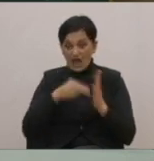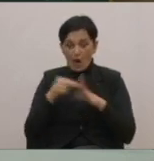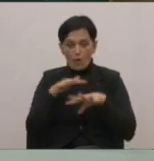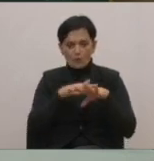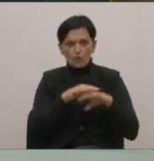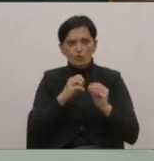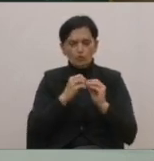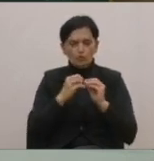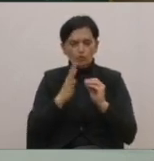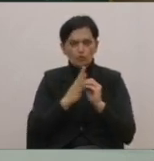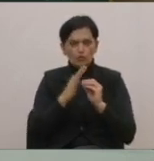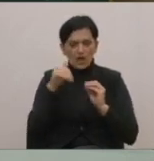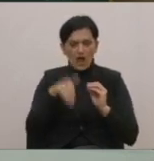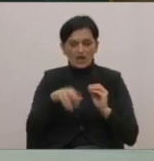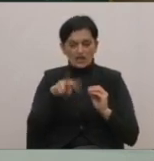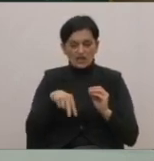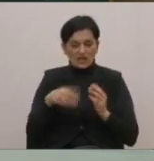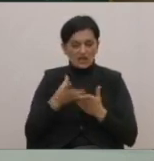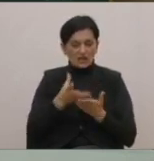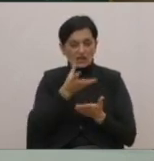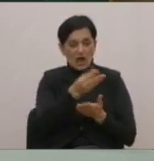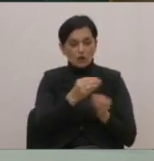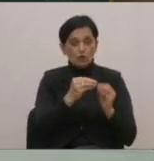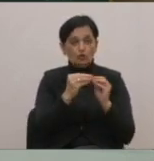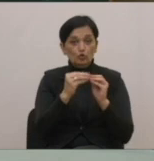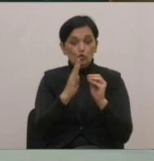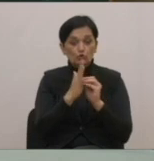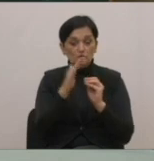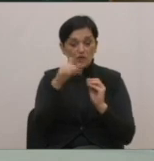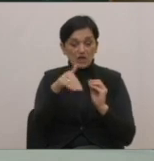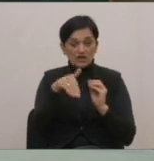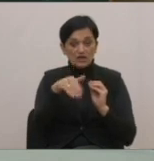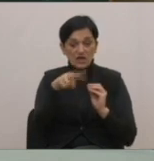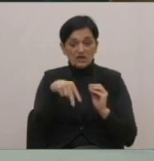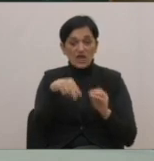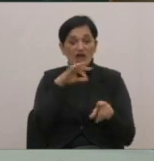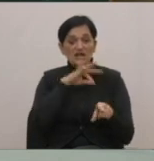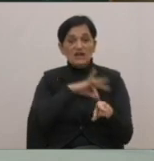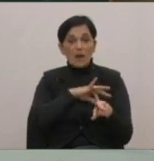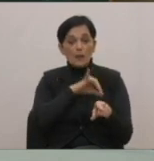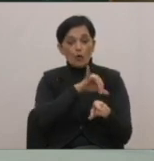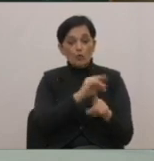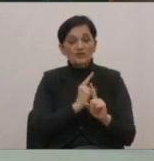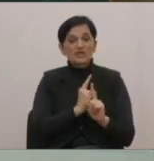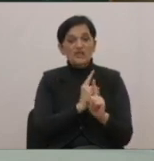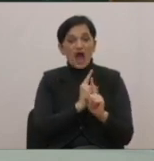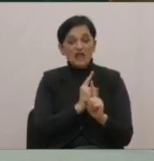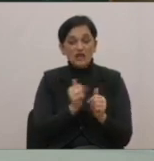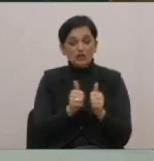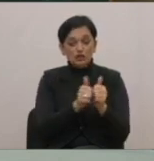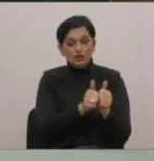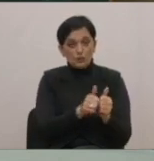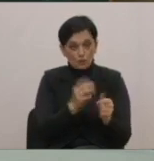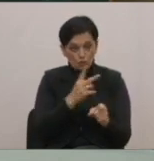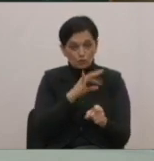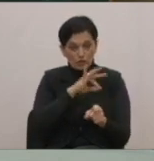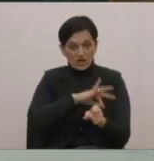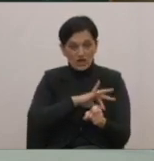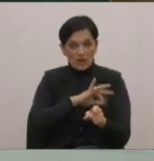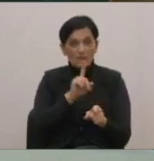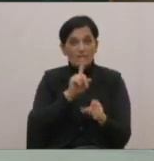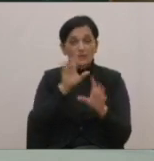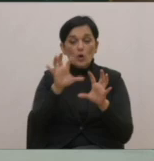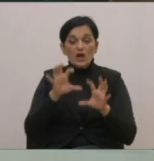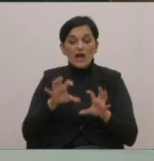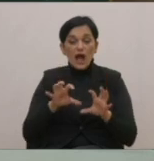bi trutmeti atas lars, este trutmeti atas lari, ce gata să le gamui în timp, tu ești un caud de tanașințe, am spus asta, gamui în timp, gai rocet, canon de